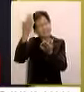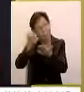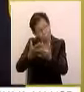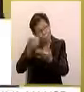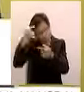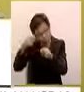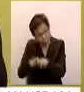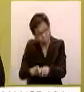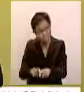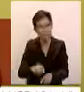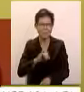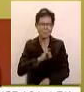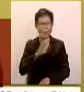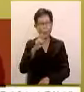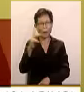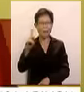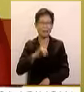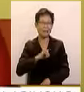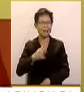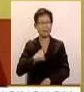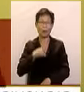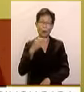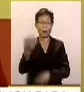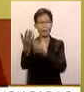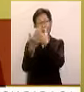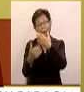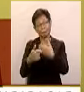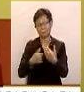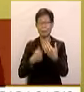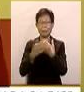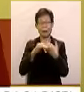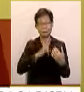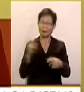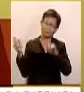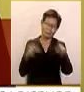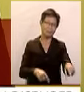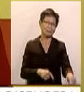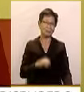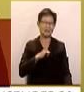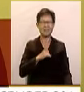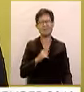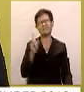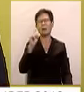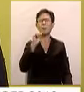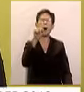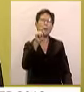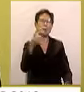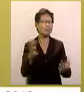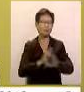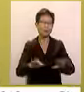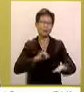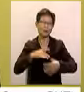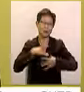online. Saya okey je. Saya memang kalau dipanggil, saya memang nak datang. Saya memang tak jenis demand dan saya memang